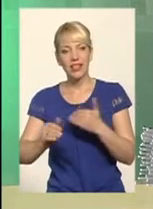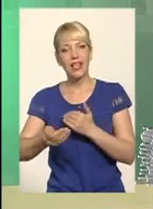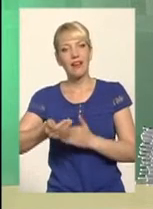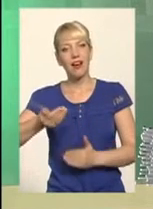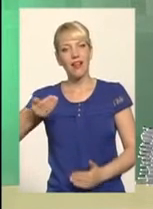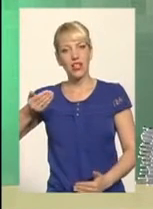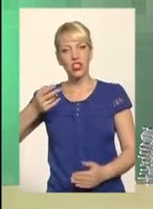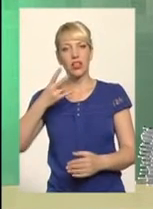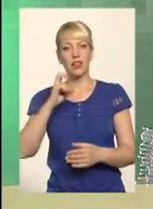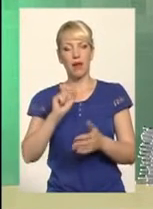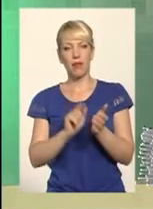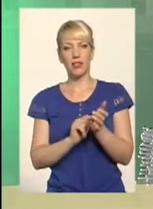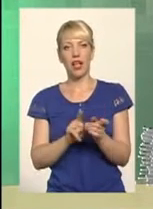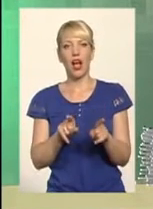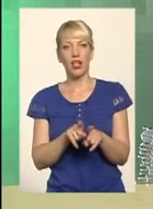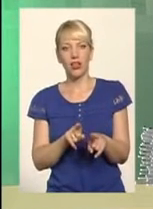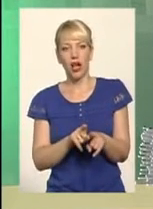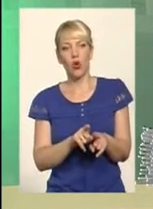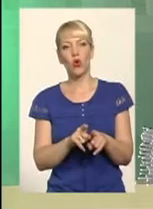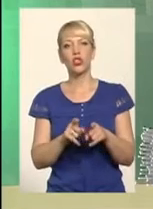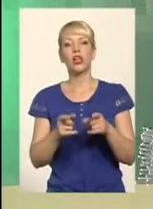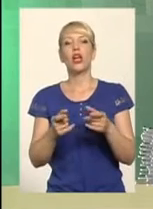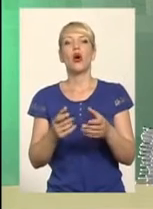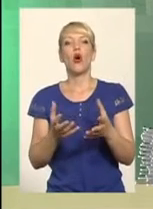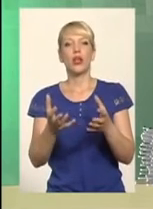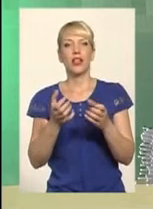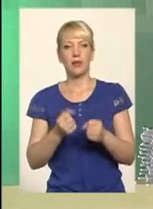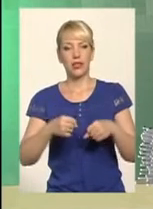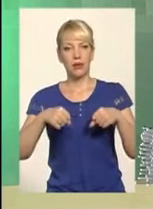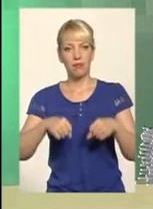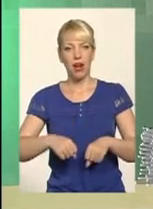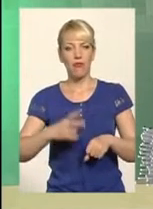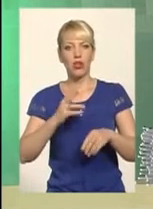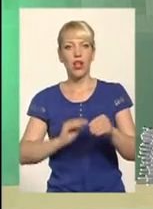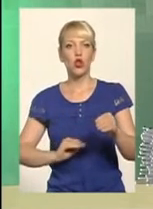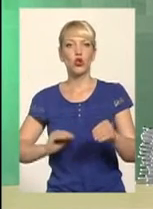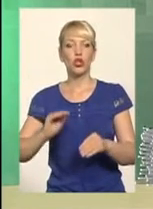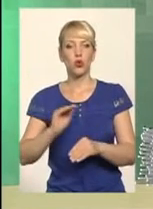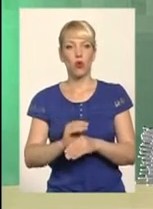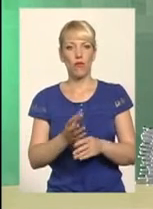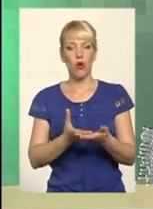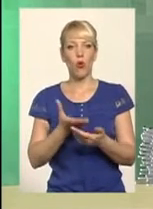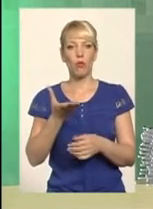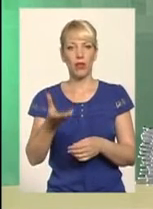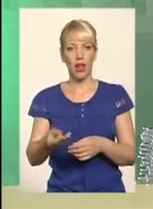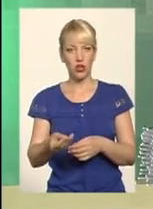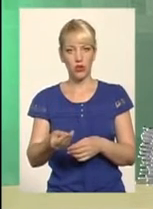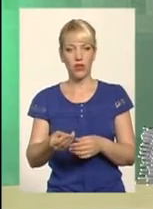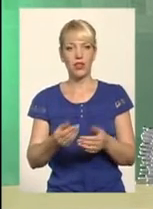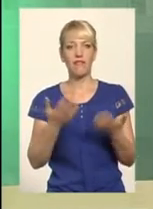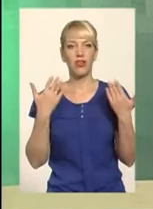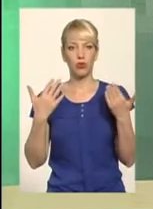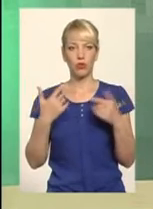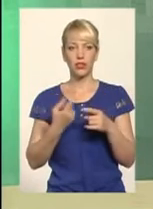отримувати право на додаткові оплачувані відпустки. Це питання, яке ми маємо контролювати, і це питання